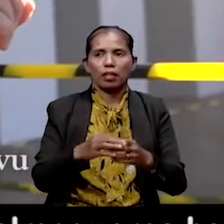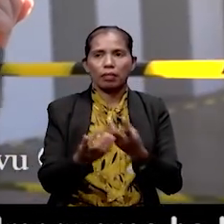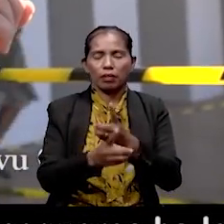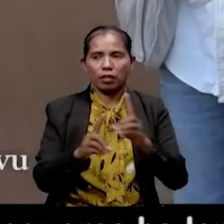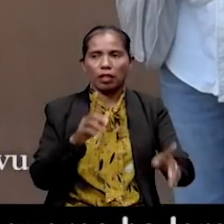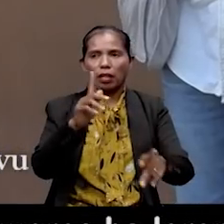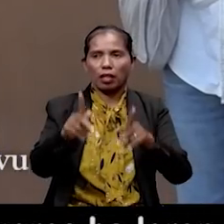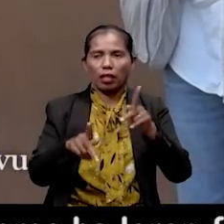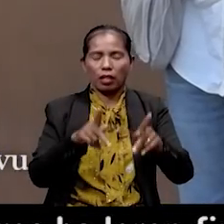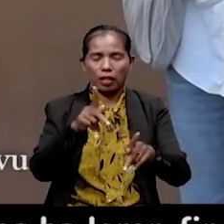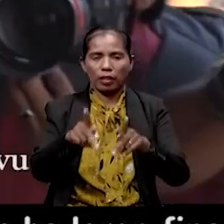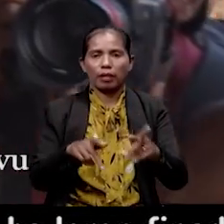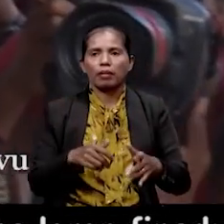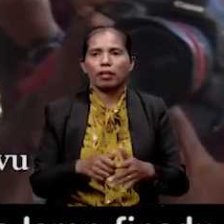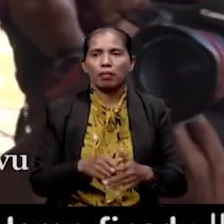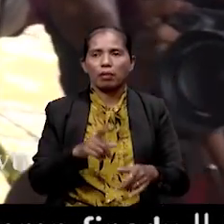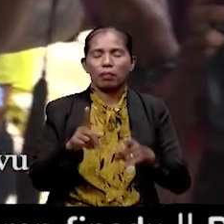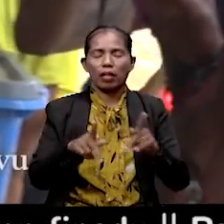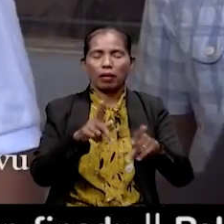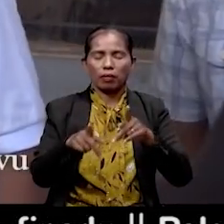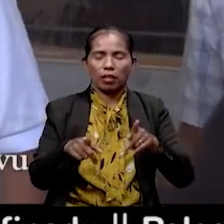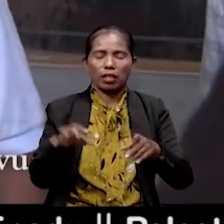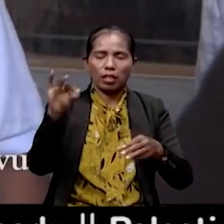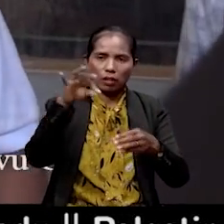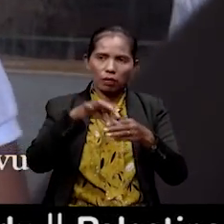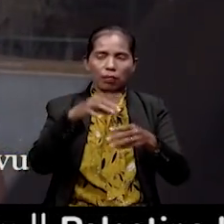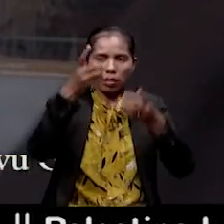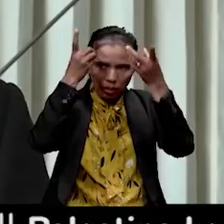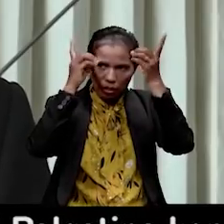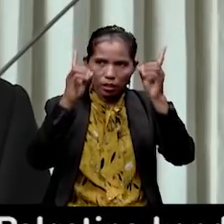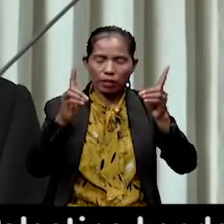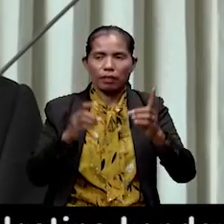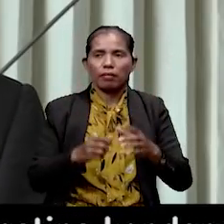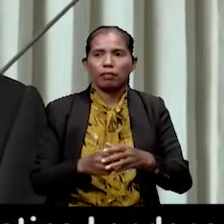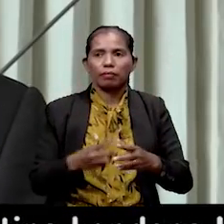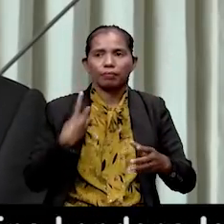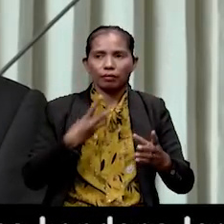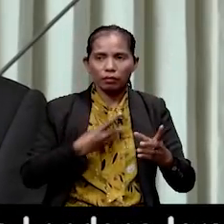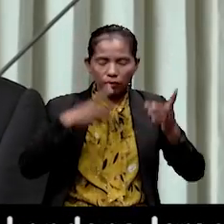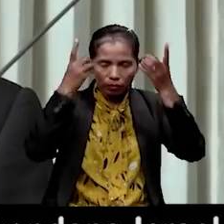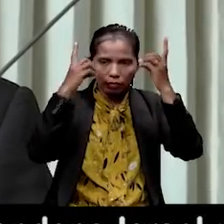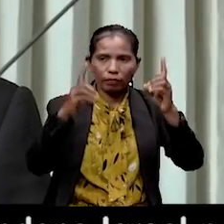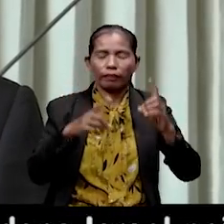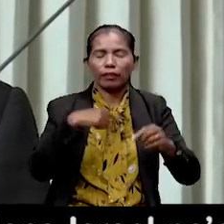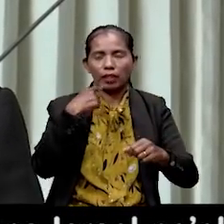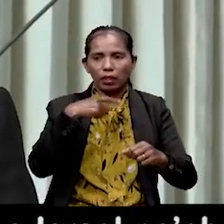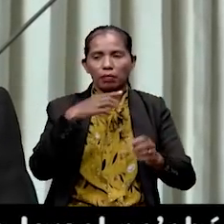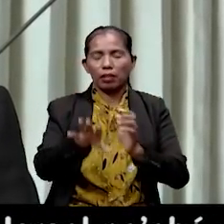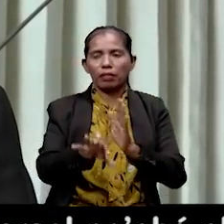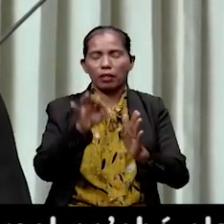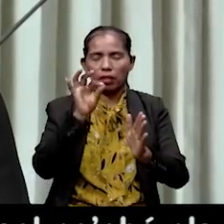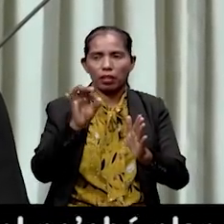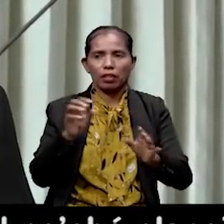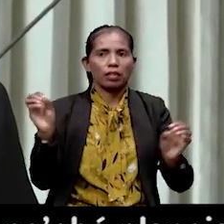maka pobunya liman maka determina. Jadi pobunya liman determina ni, ni saya maka tuhatan, saya